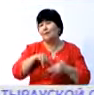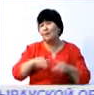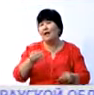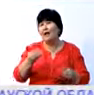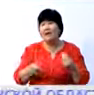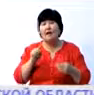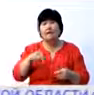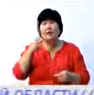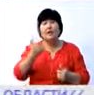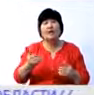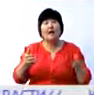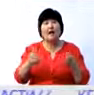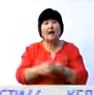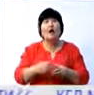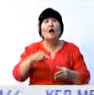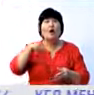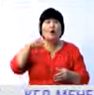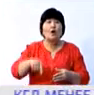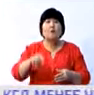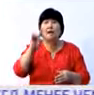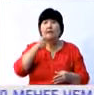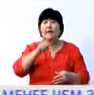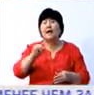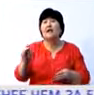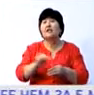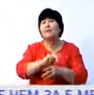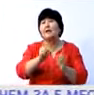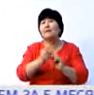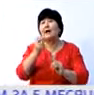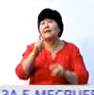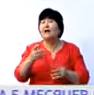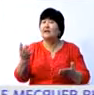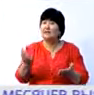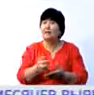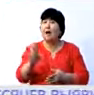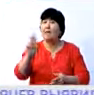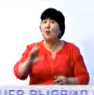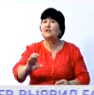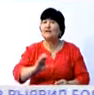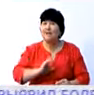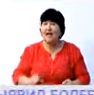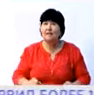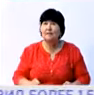играх. В этом году его команда «Кумкольский нефтегазоперерабатывающий цех» завоевала бронзовую медаль.